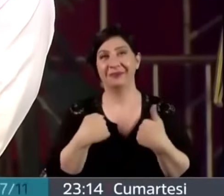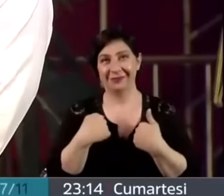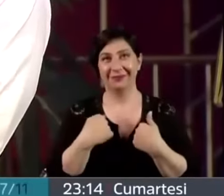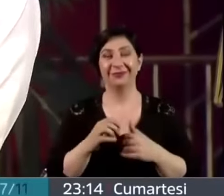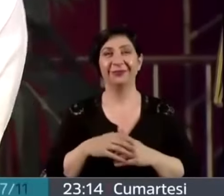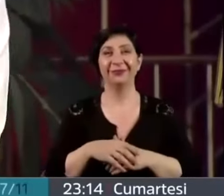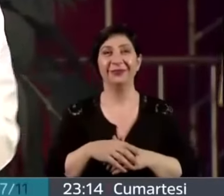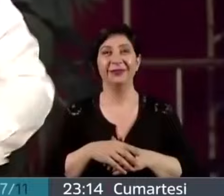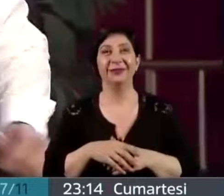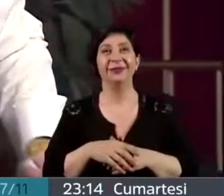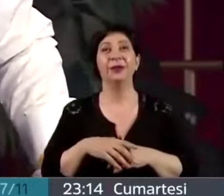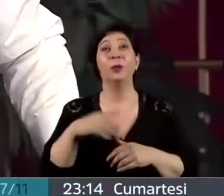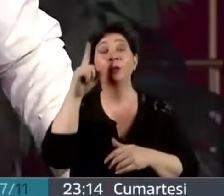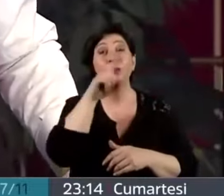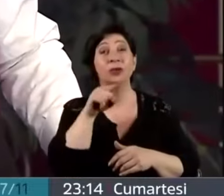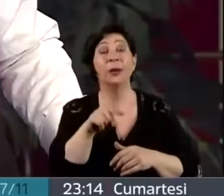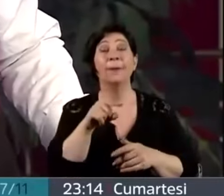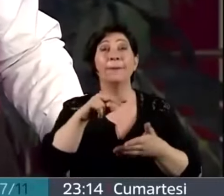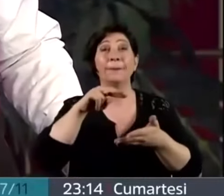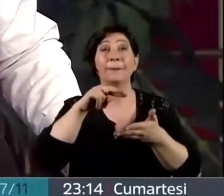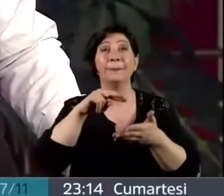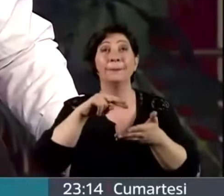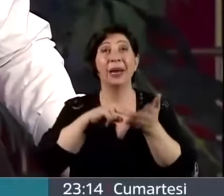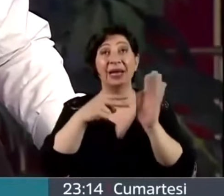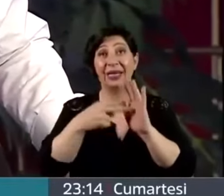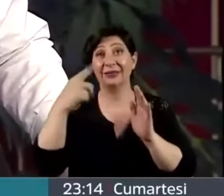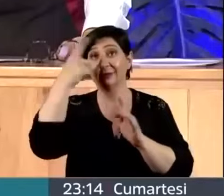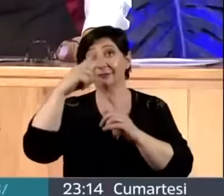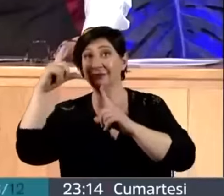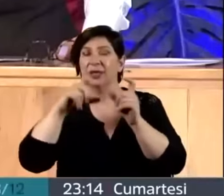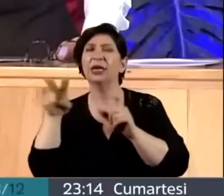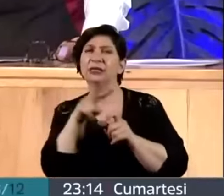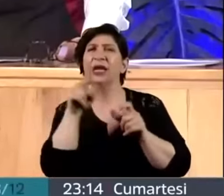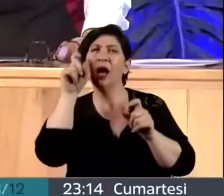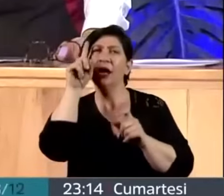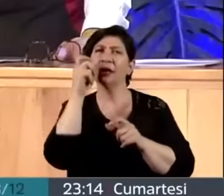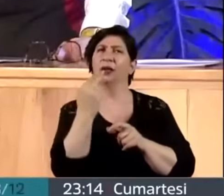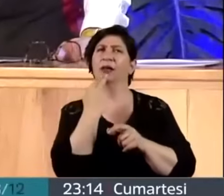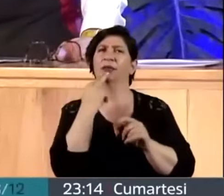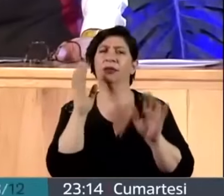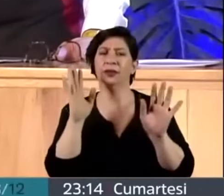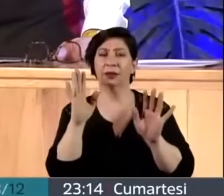şeyim yok. Yani dolayısıyla mankenler modeller de akıllı bir kadınlar. Onu da söylemek